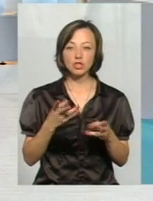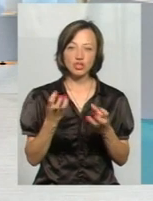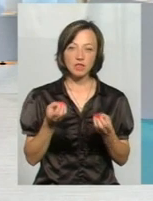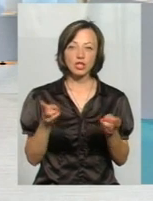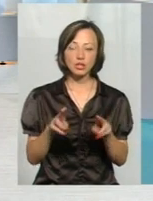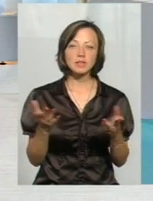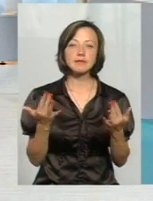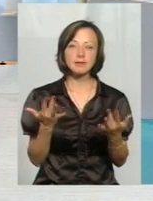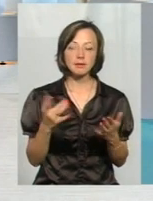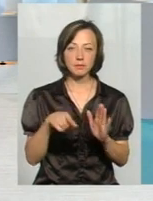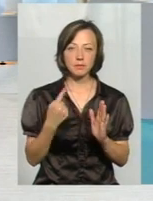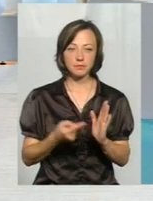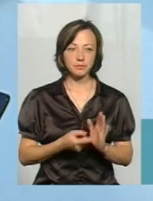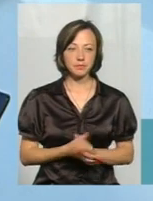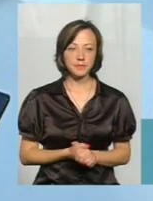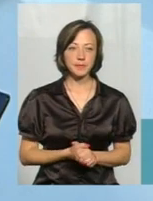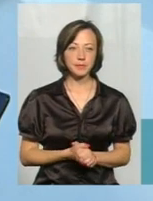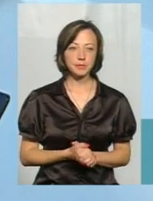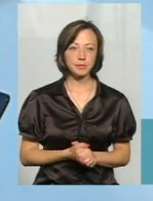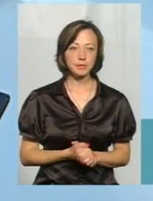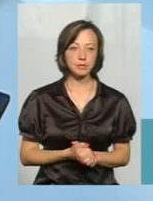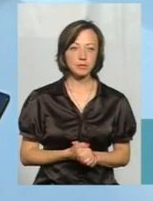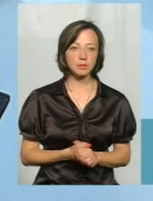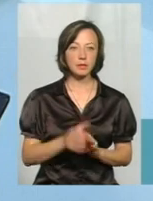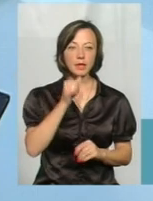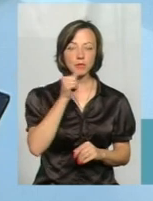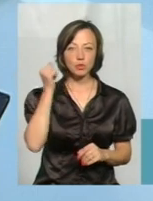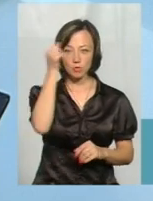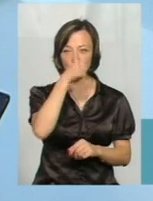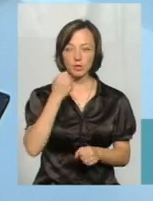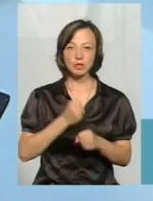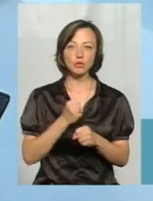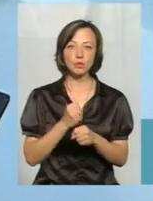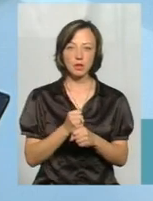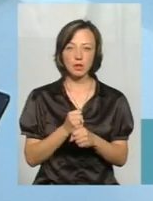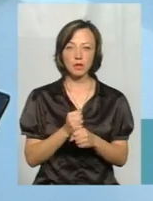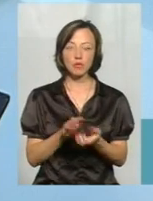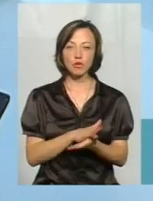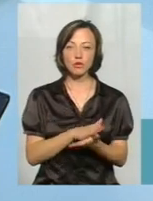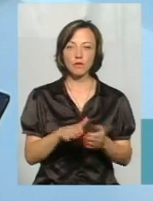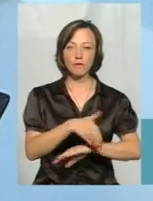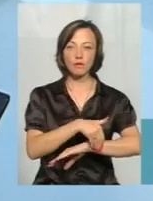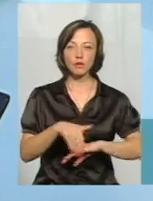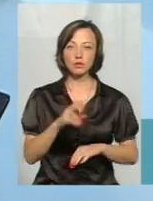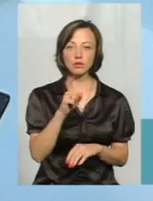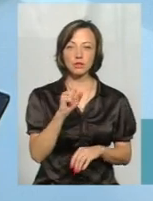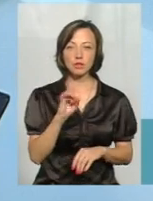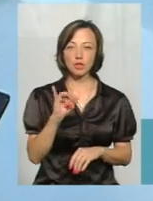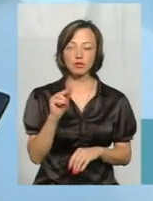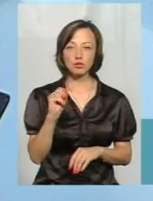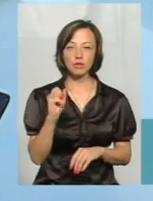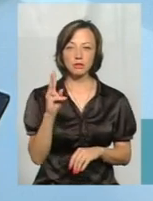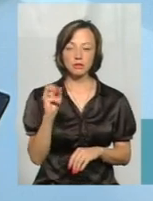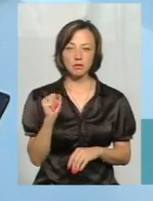ще лишився? Ну, ось дивіться, ми минулому році ми зробили, прочистили вулицю Зарічанську, так, от